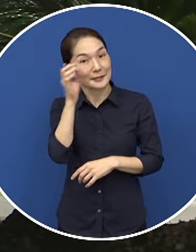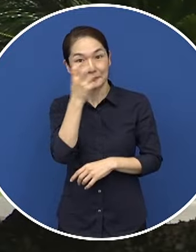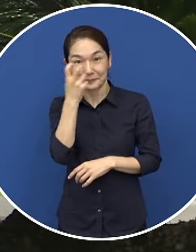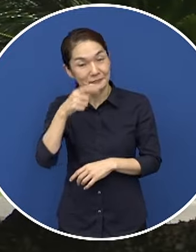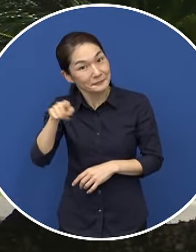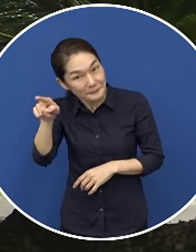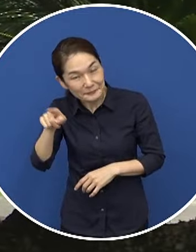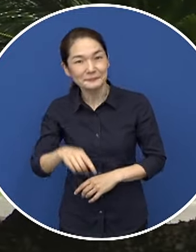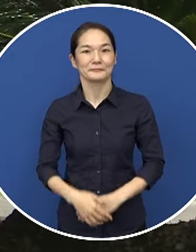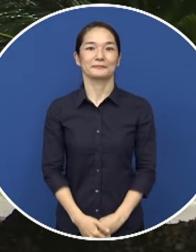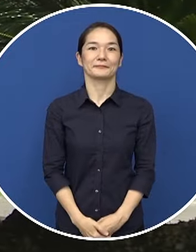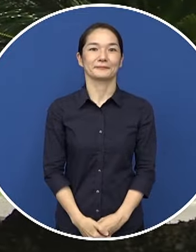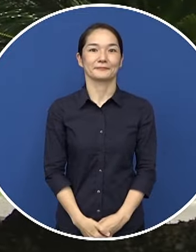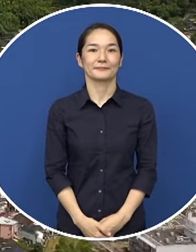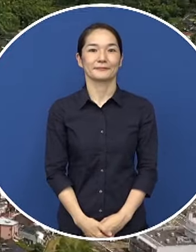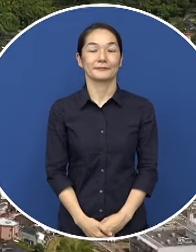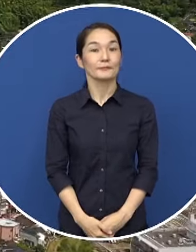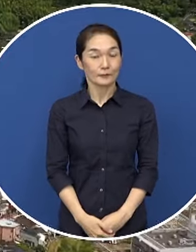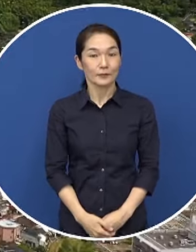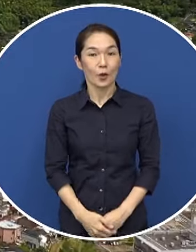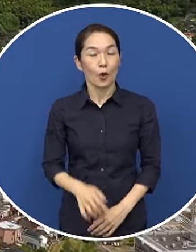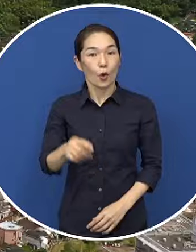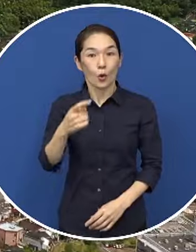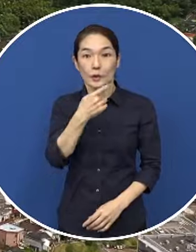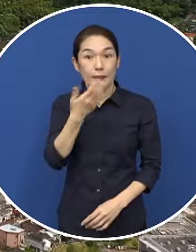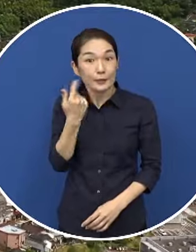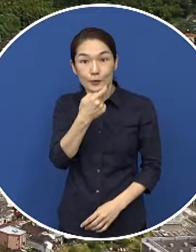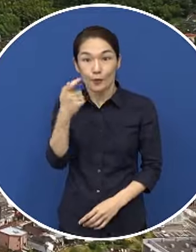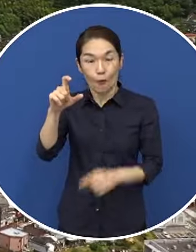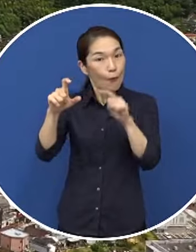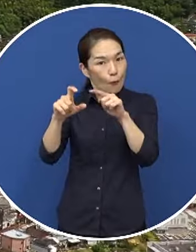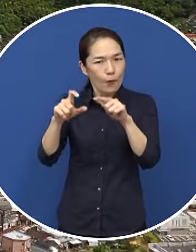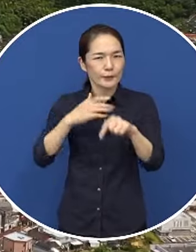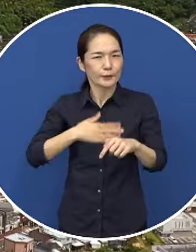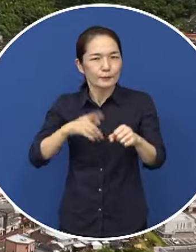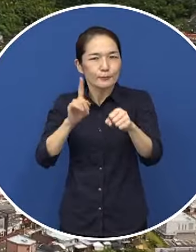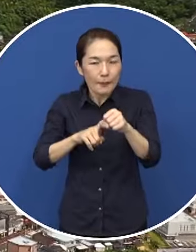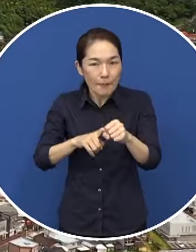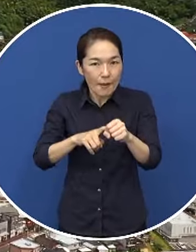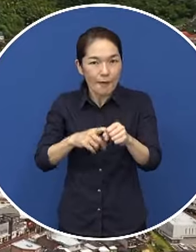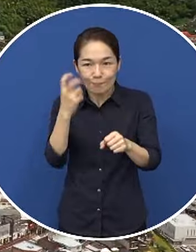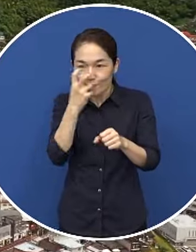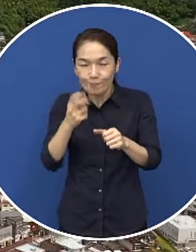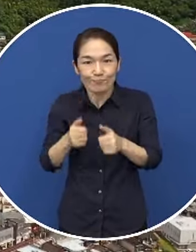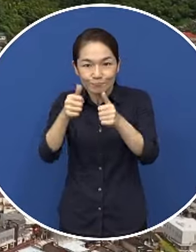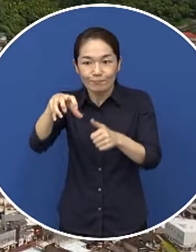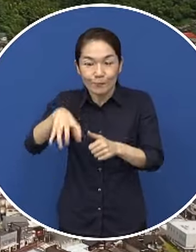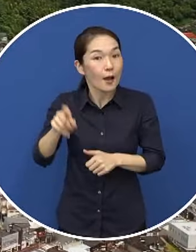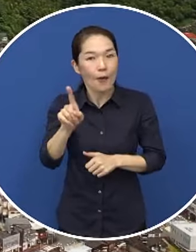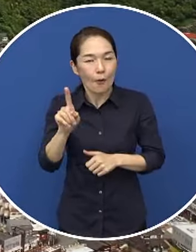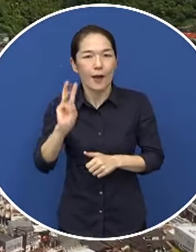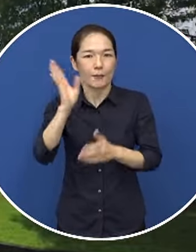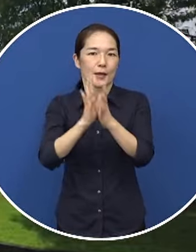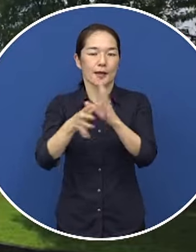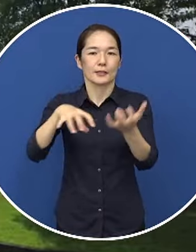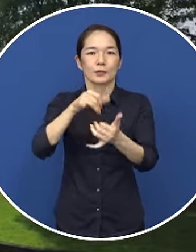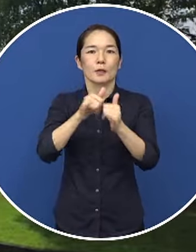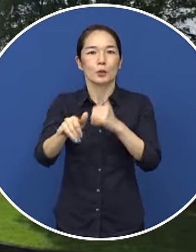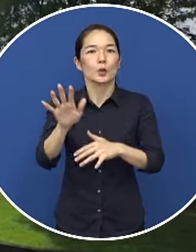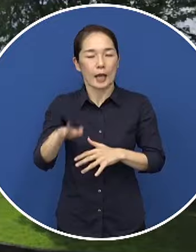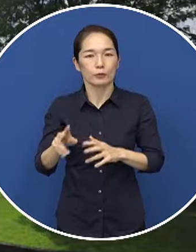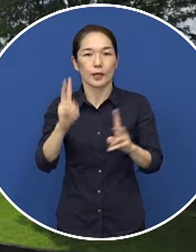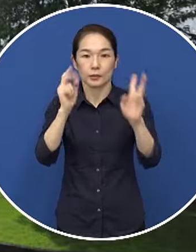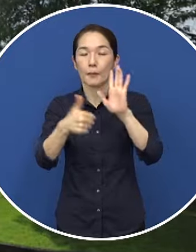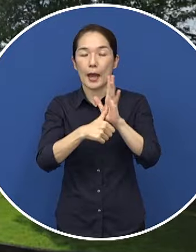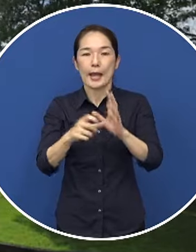速調査しましょう。 その部品の正体を知るため訪れたのが、鹿児島県薩摩町にあるニ